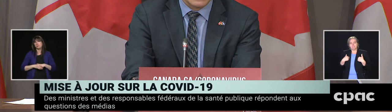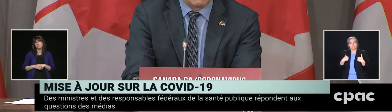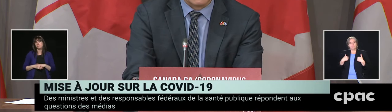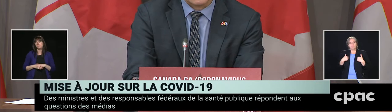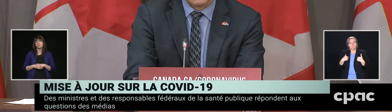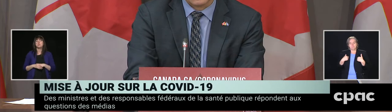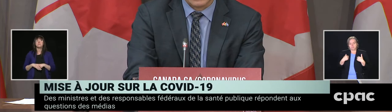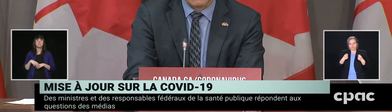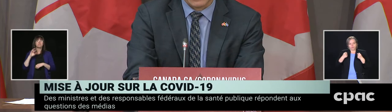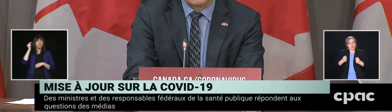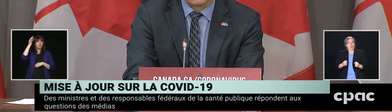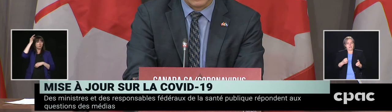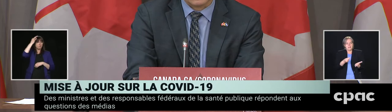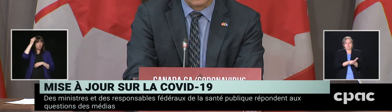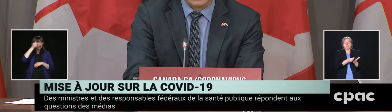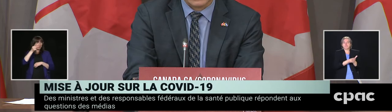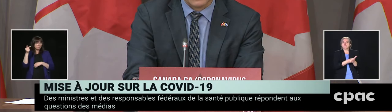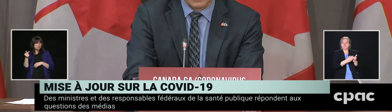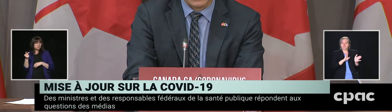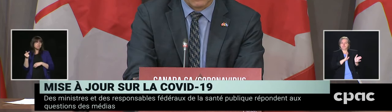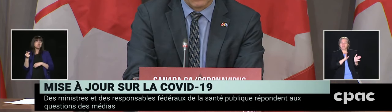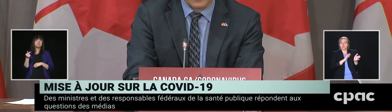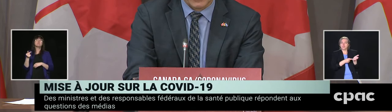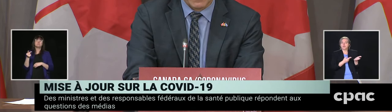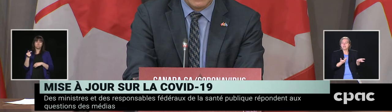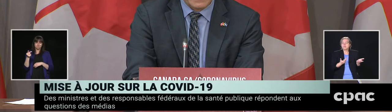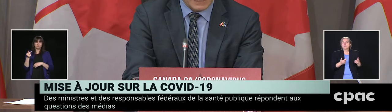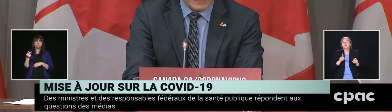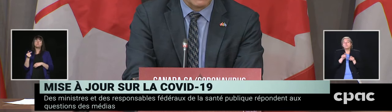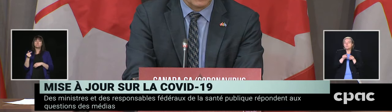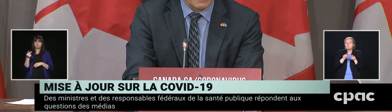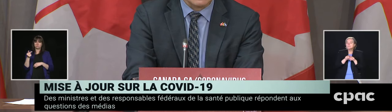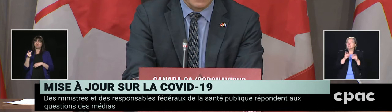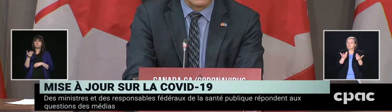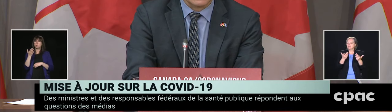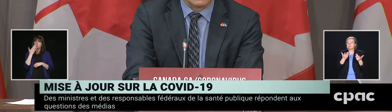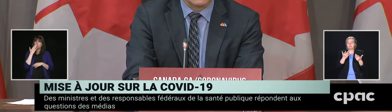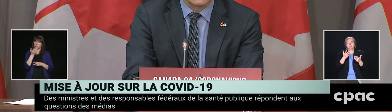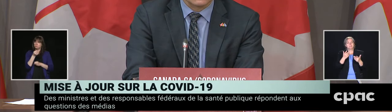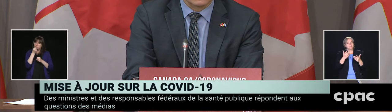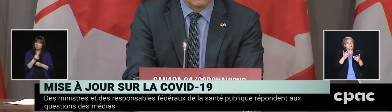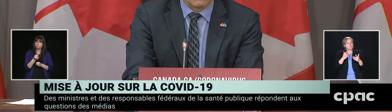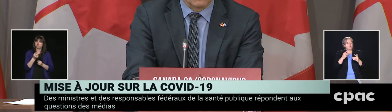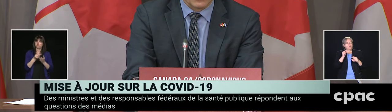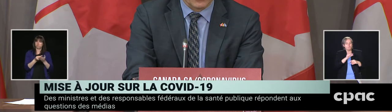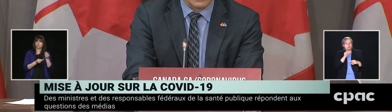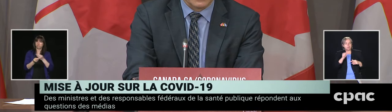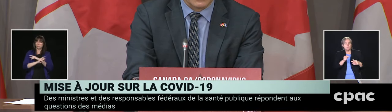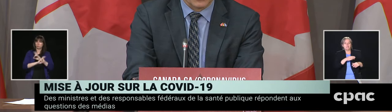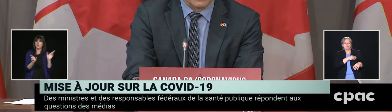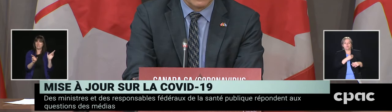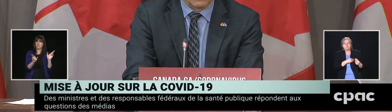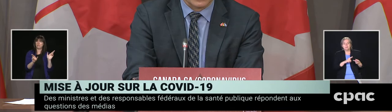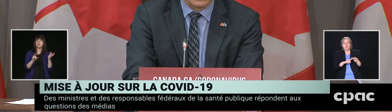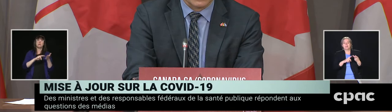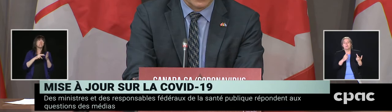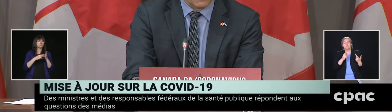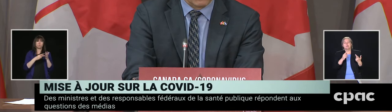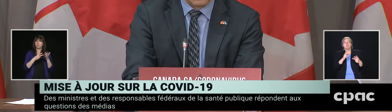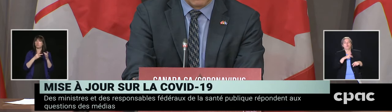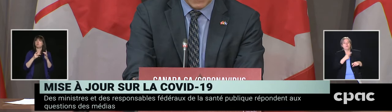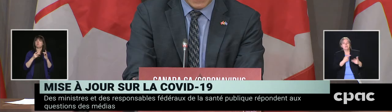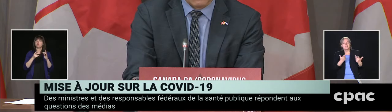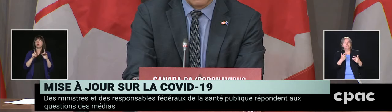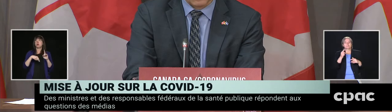aussi la capacité de collaboration entre les différents niveaux de gouvernement, qui va être absolument essentielle lorsqu'on va vouloir relancer l'économie. Donc,